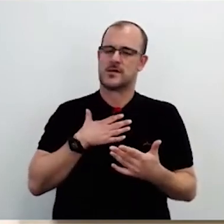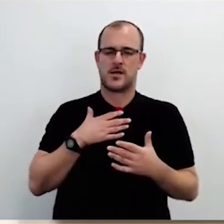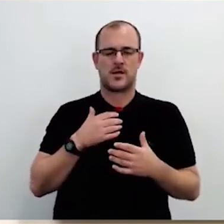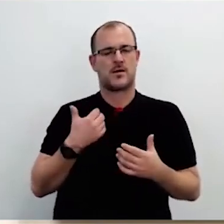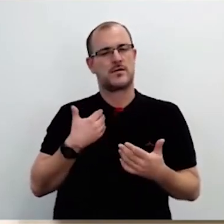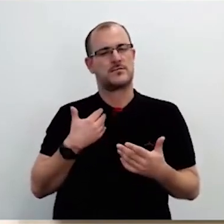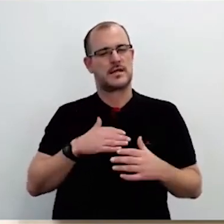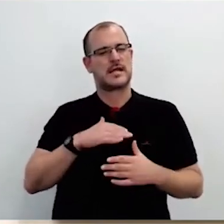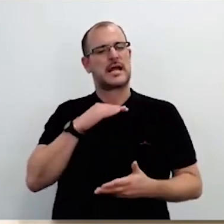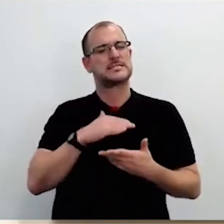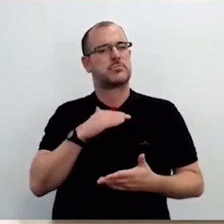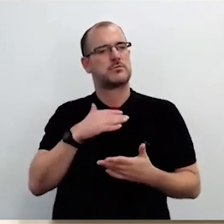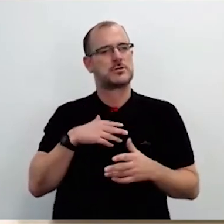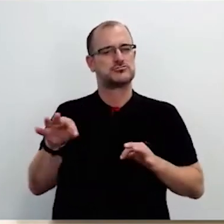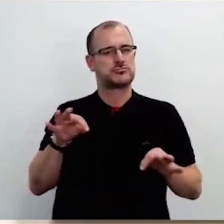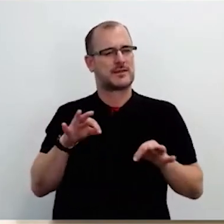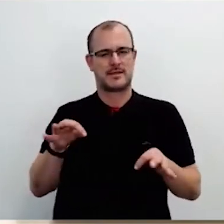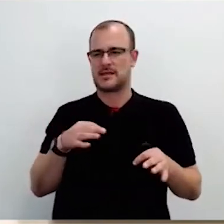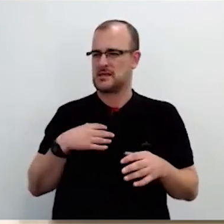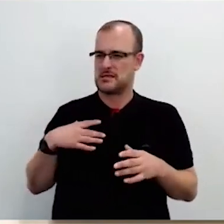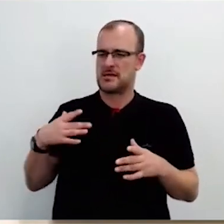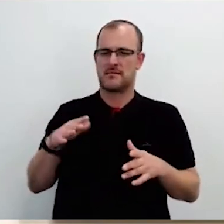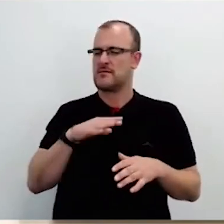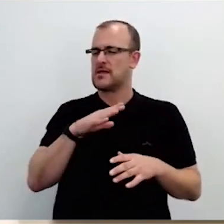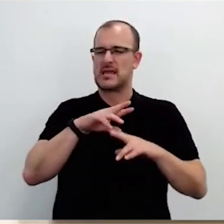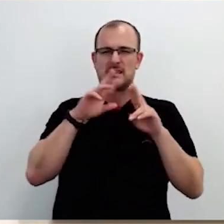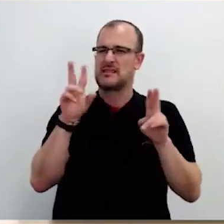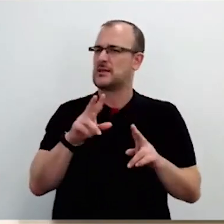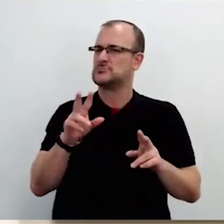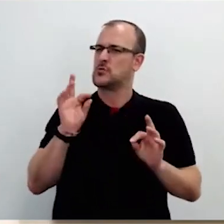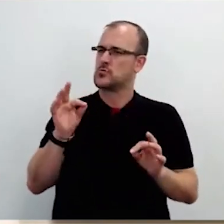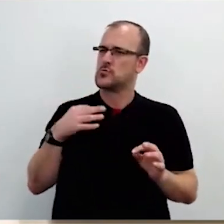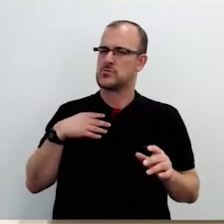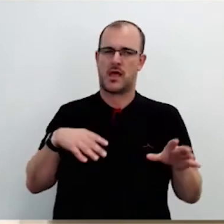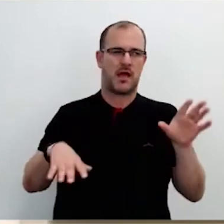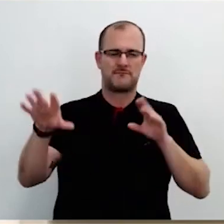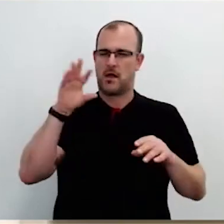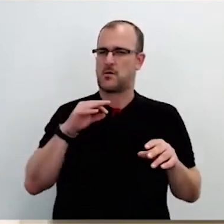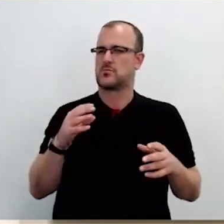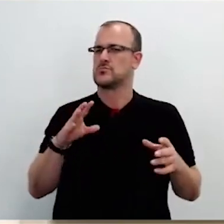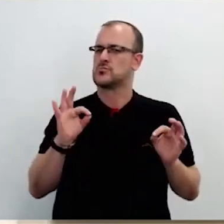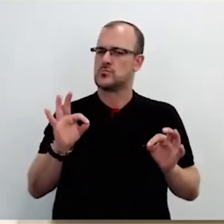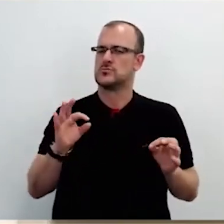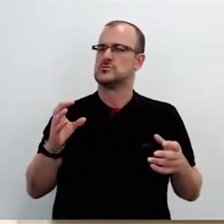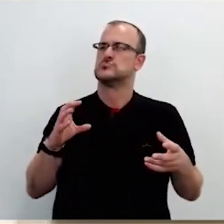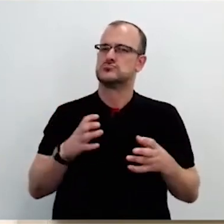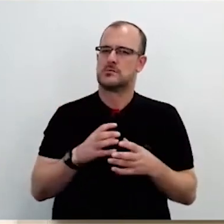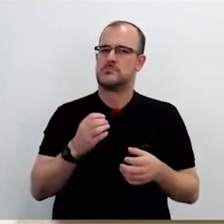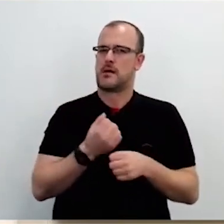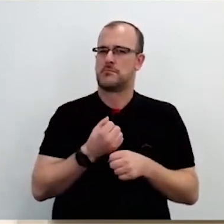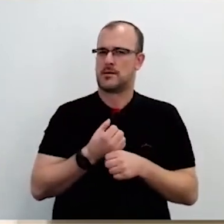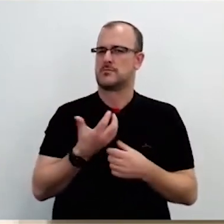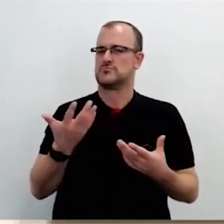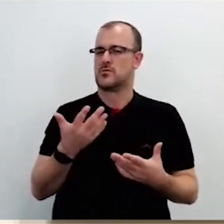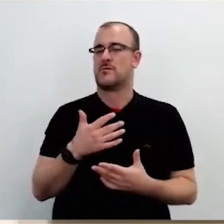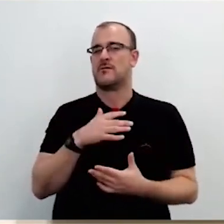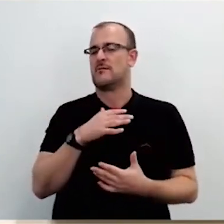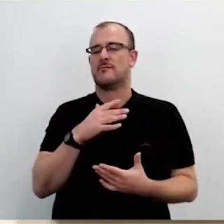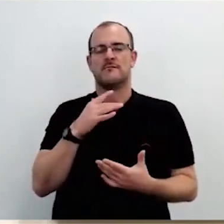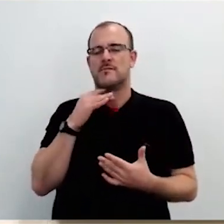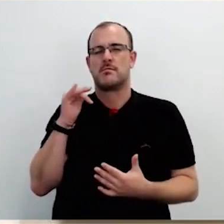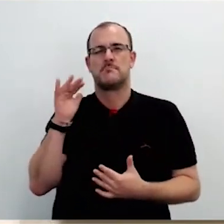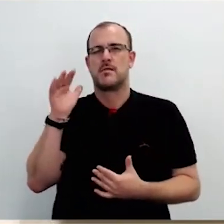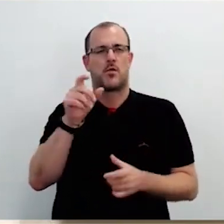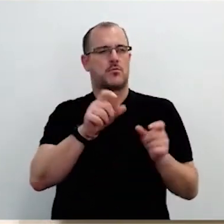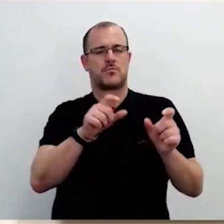Corporate Responsibility Strategie international gut zusammenarbeiten und damit vielen, vielen, vielen Millionen unserer Kunden